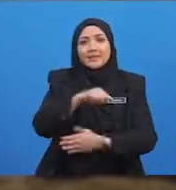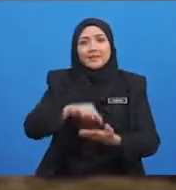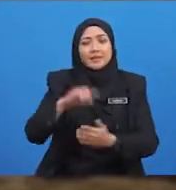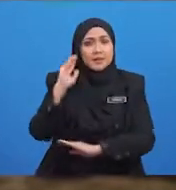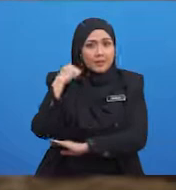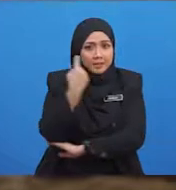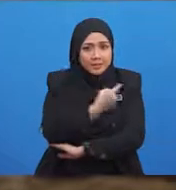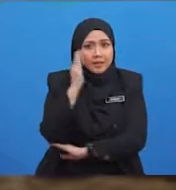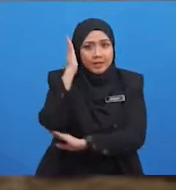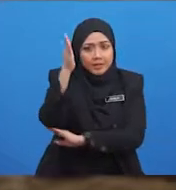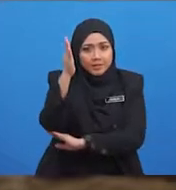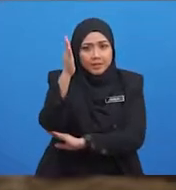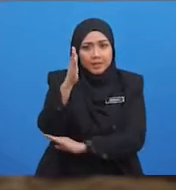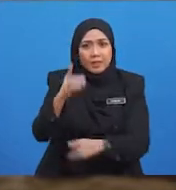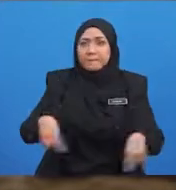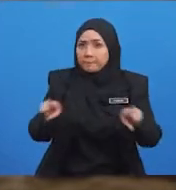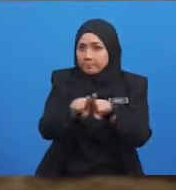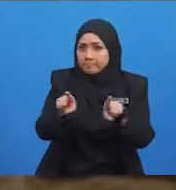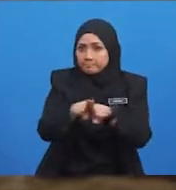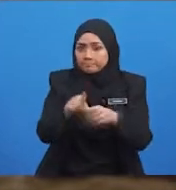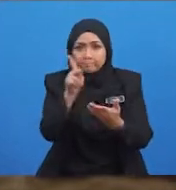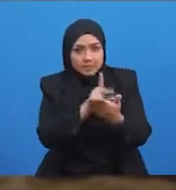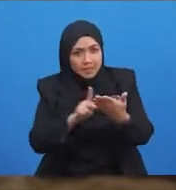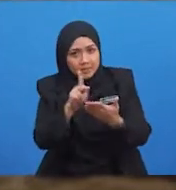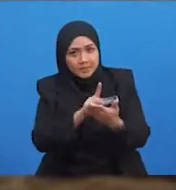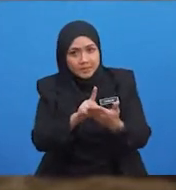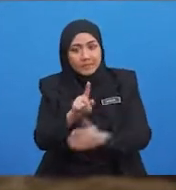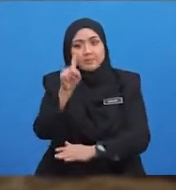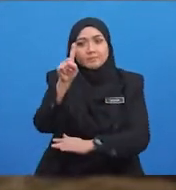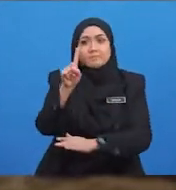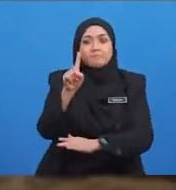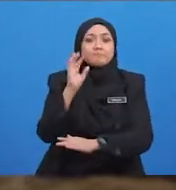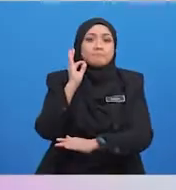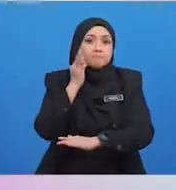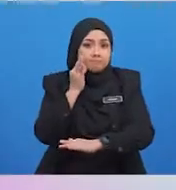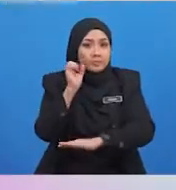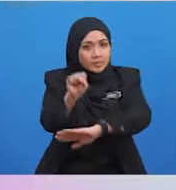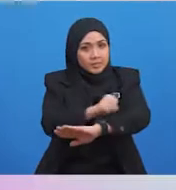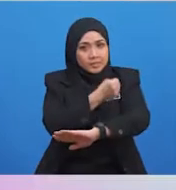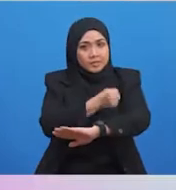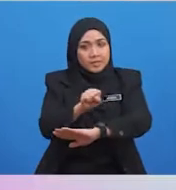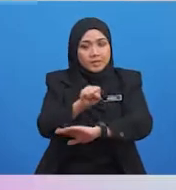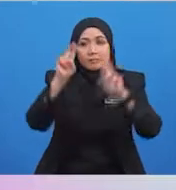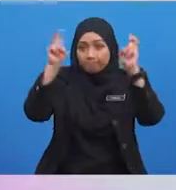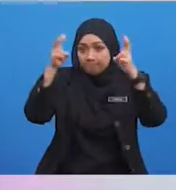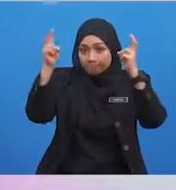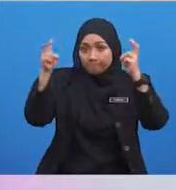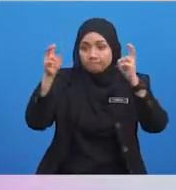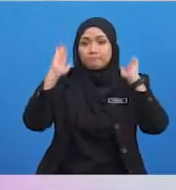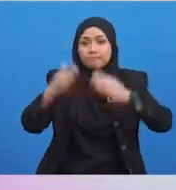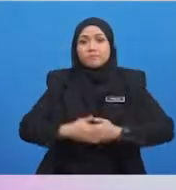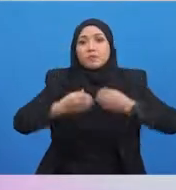kita akan sama-sama mengkaji sebuah sajak bertajuk Sejadah